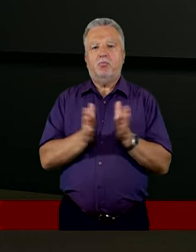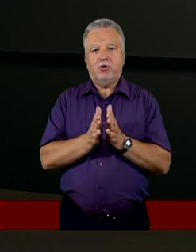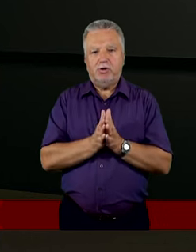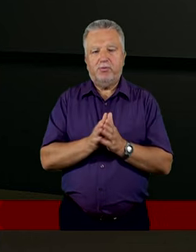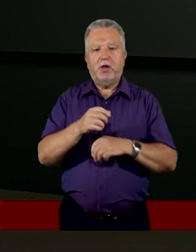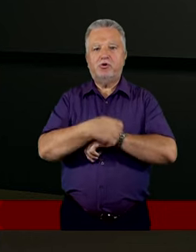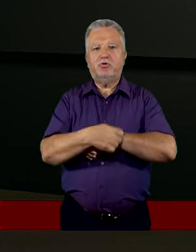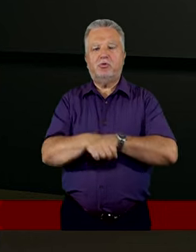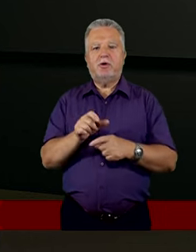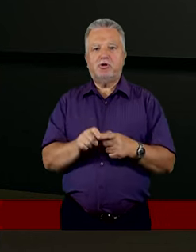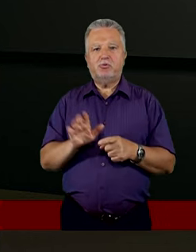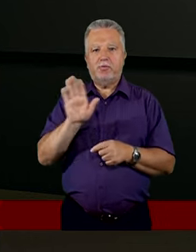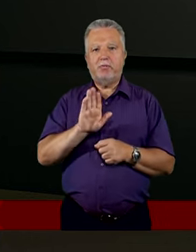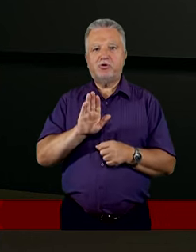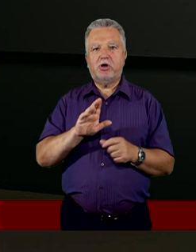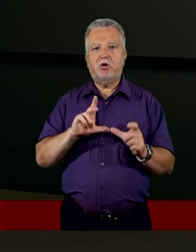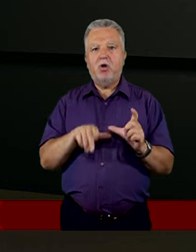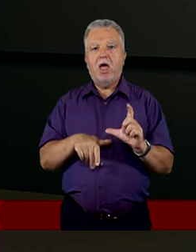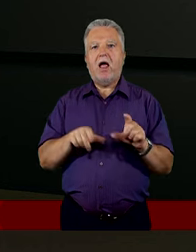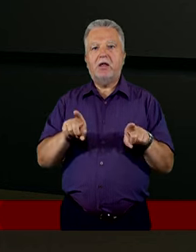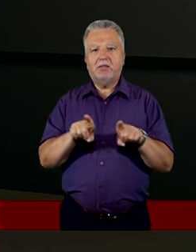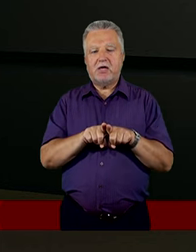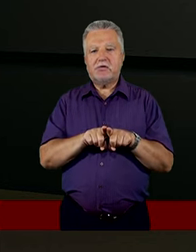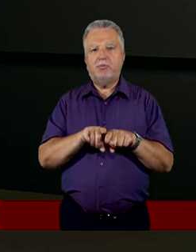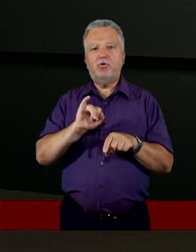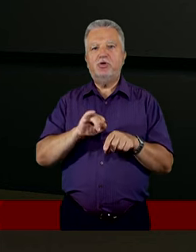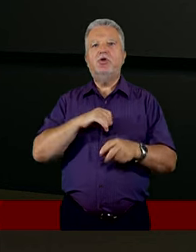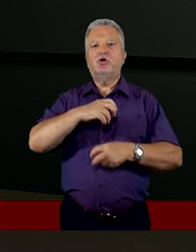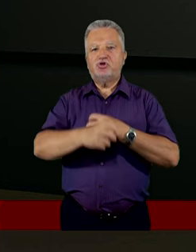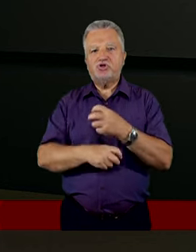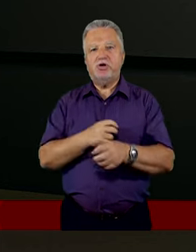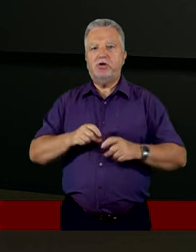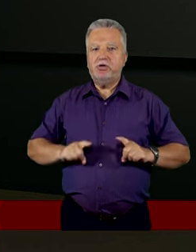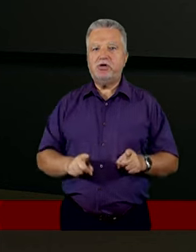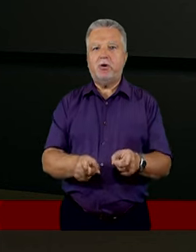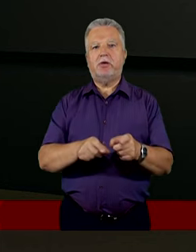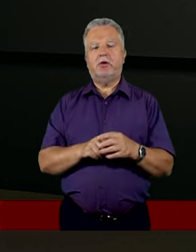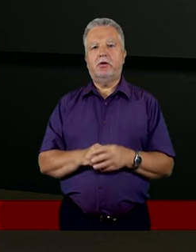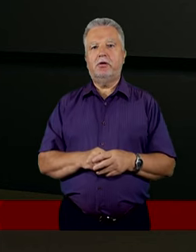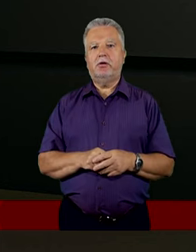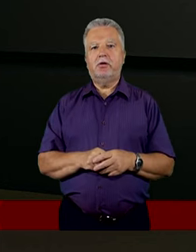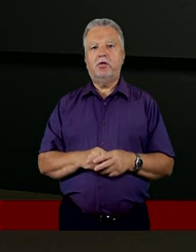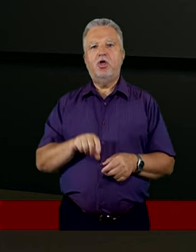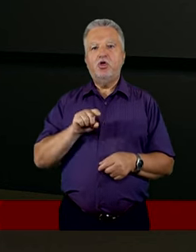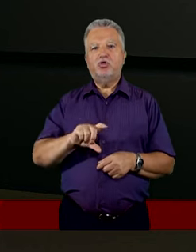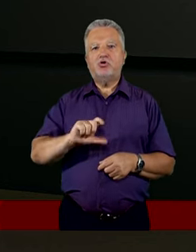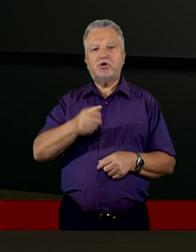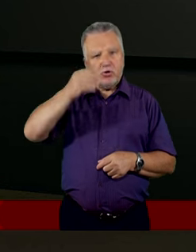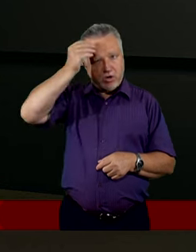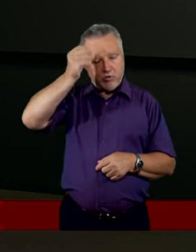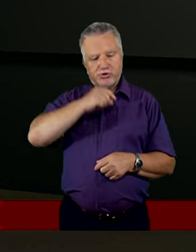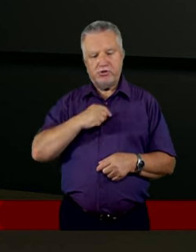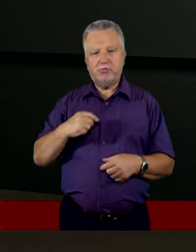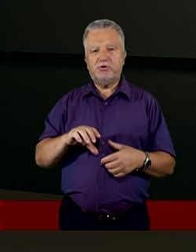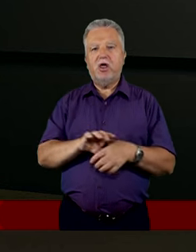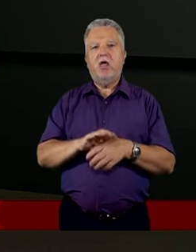studiowanie Pisma Świętego, ale też i czyny. To, czego się nauczyliśmy